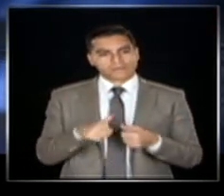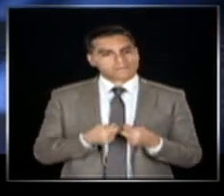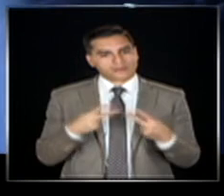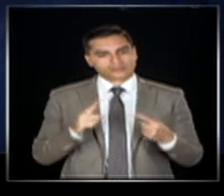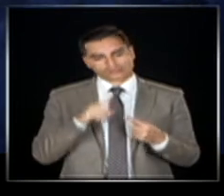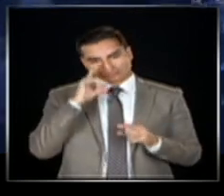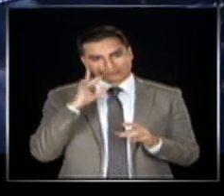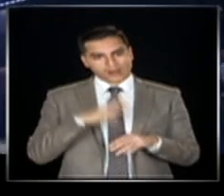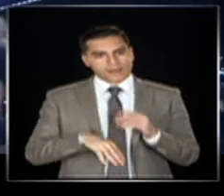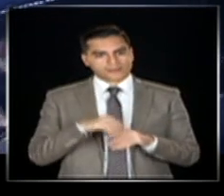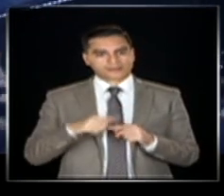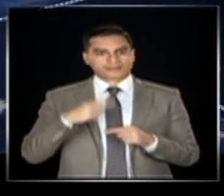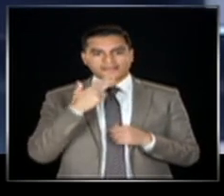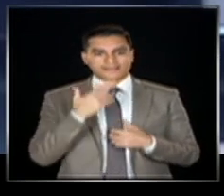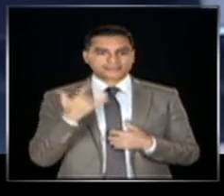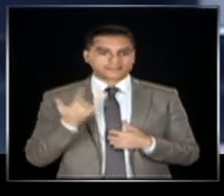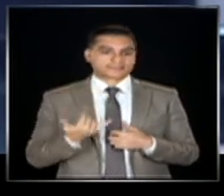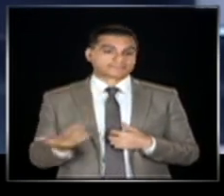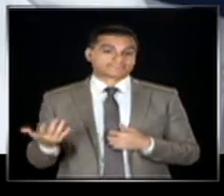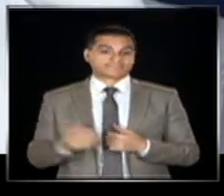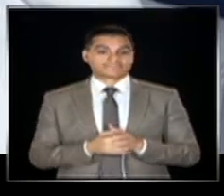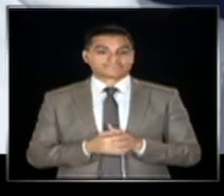الله هنقدر نرجع في عجلتها.